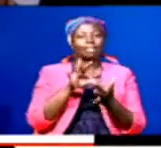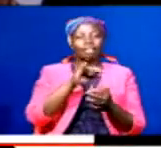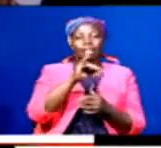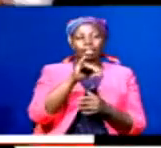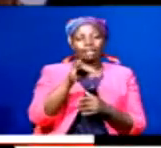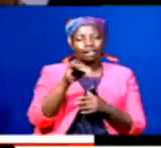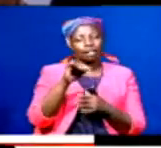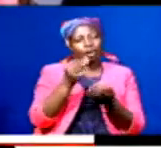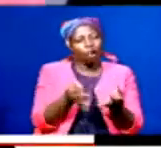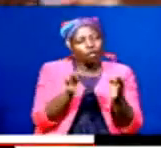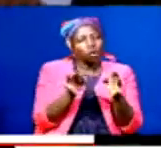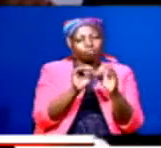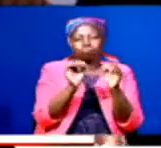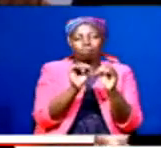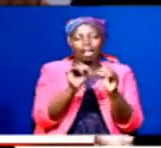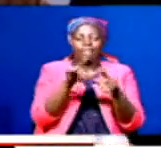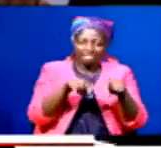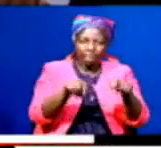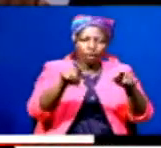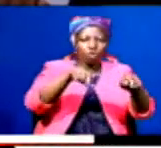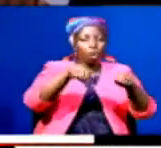ndio wana control economy ya Busia.